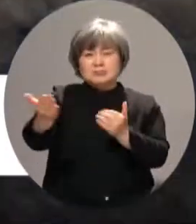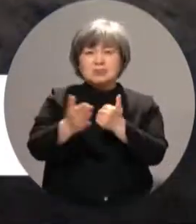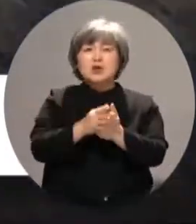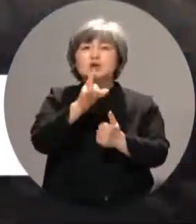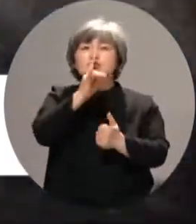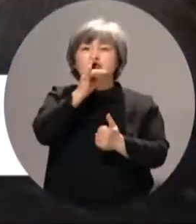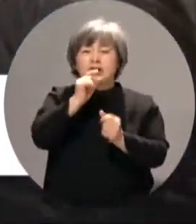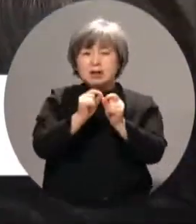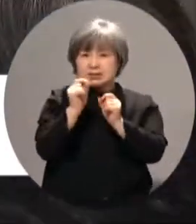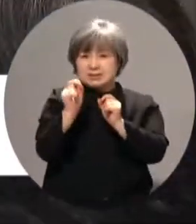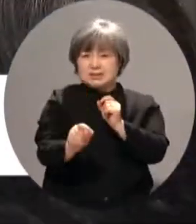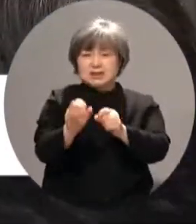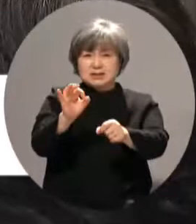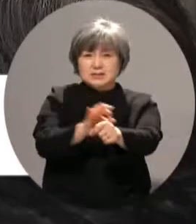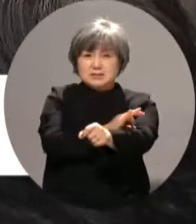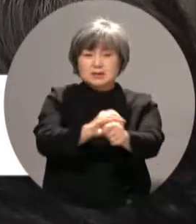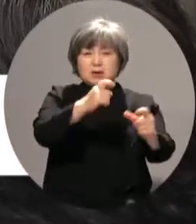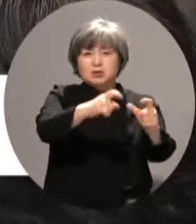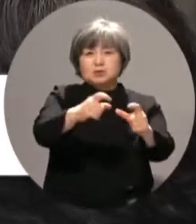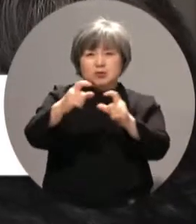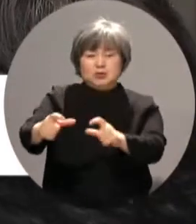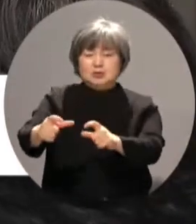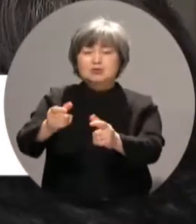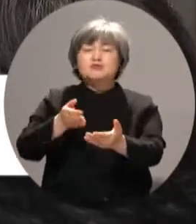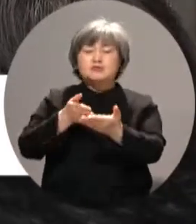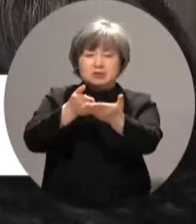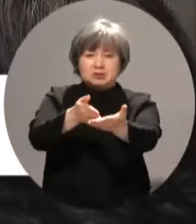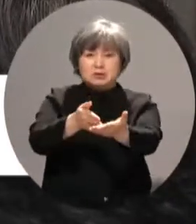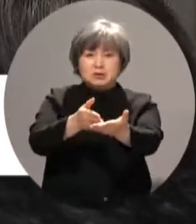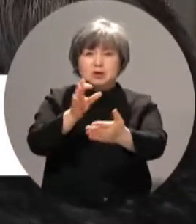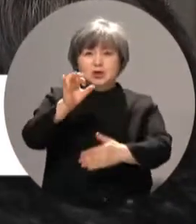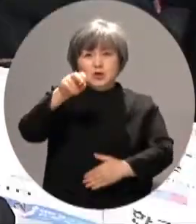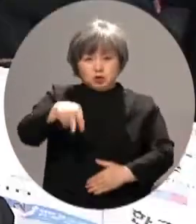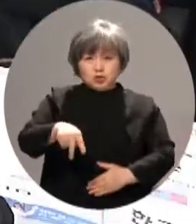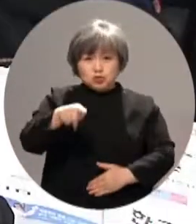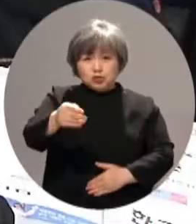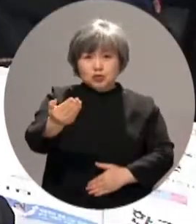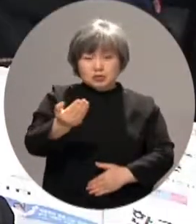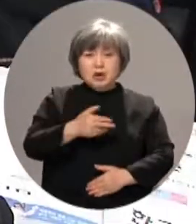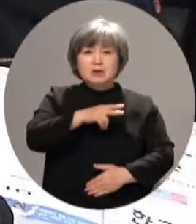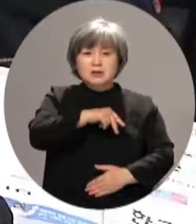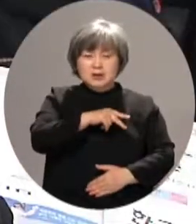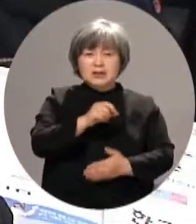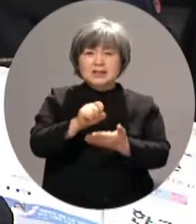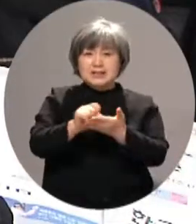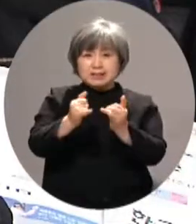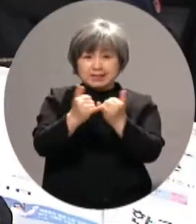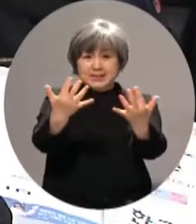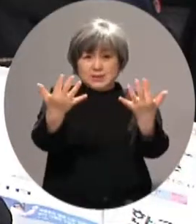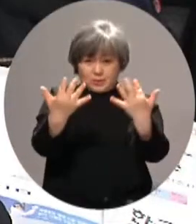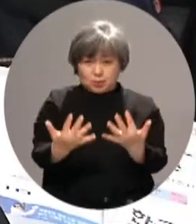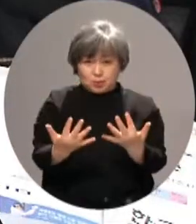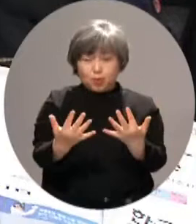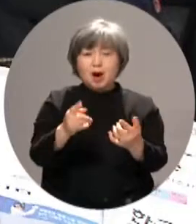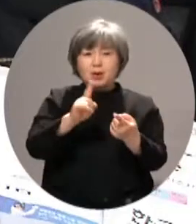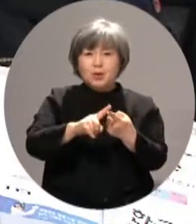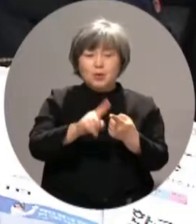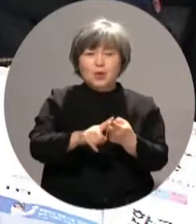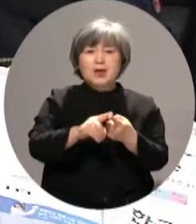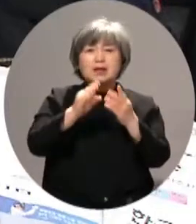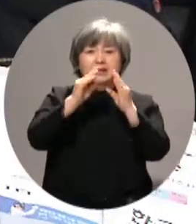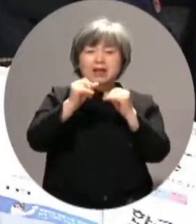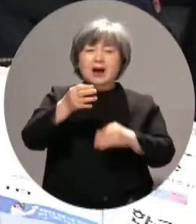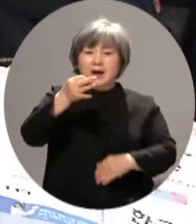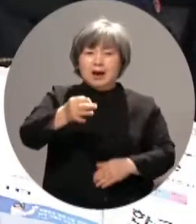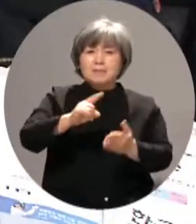중앙정부 직할 특별행정구 역할을 주장했습니다. 유 전 의원은 오늘 도의회 기자간담회를 통해서 새만금을 땅값과